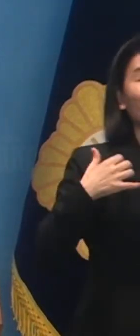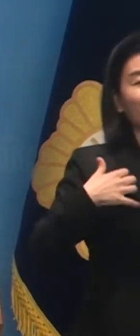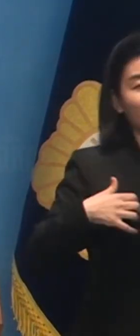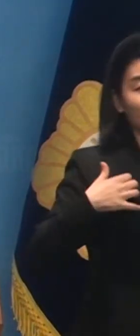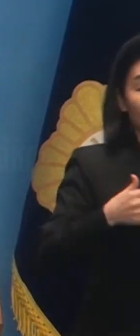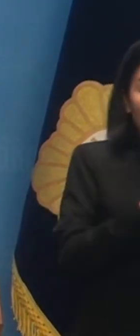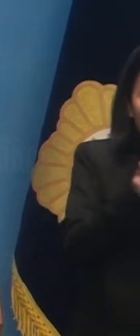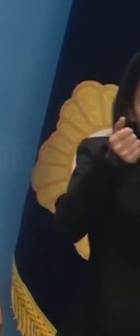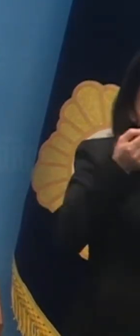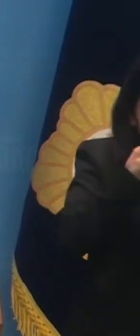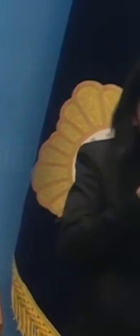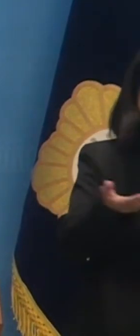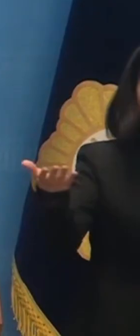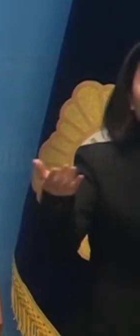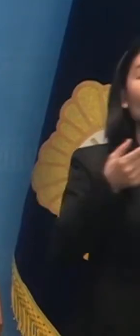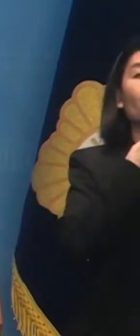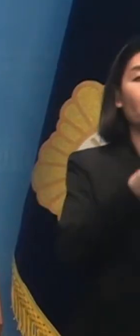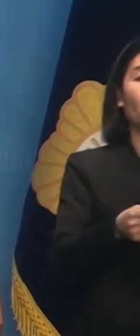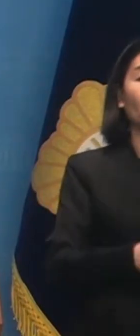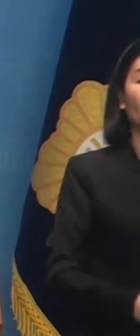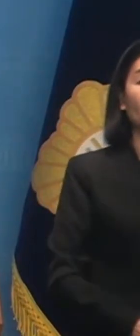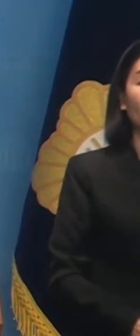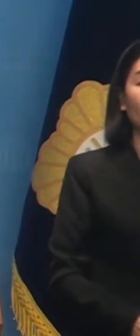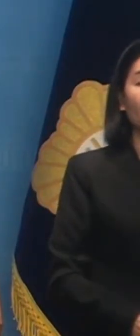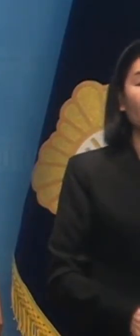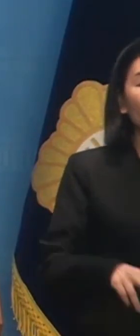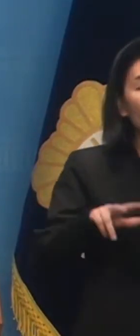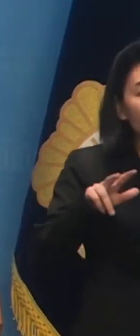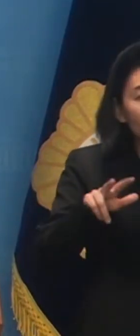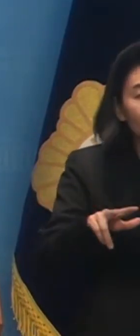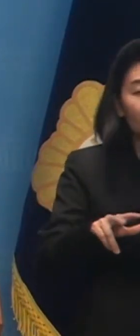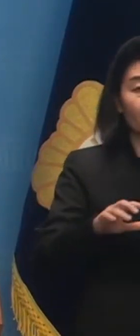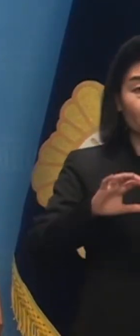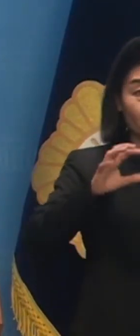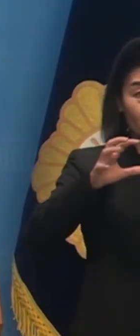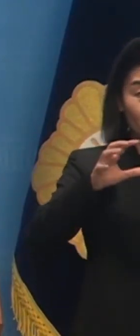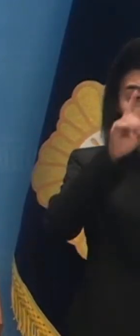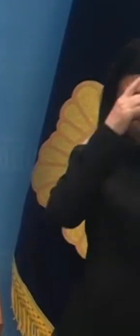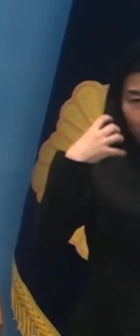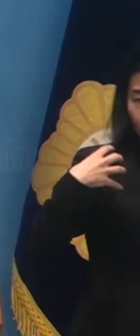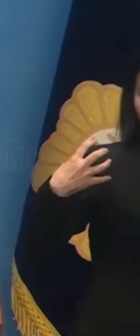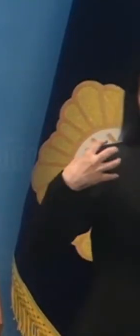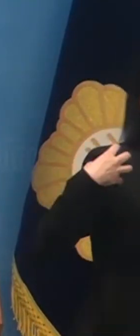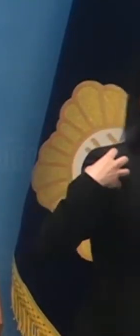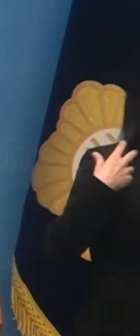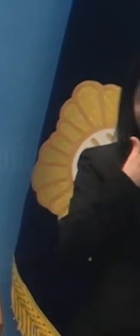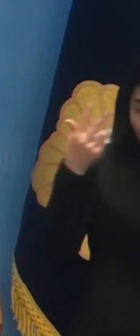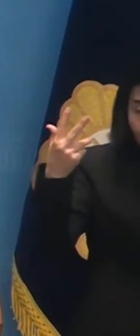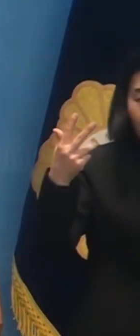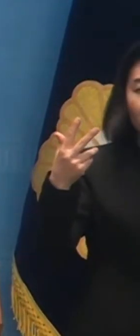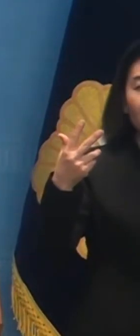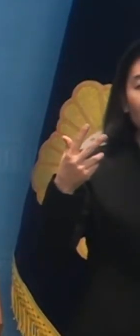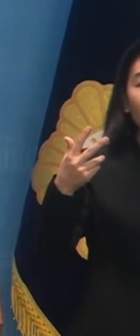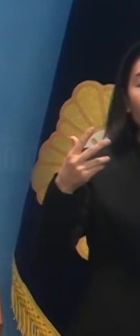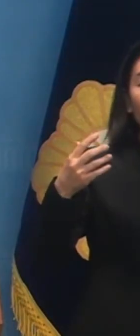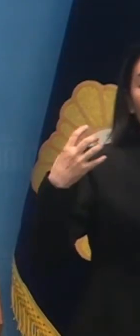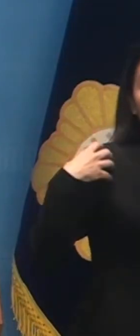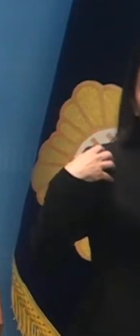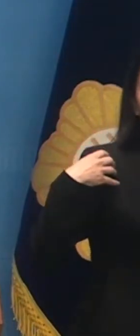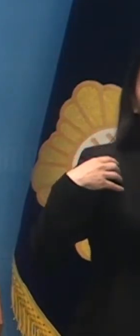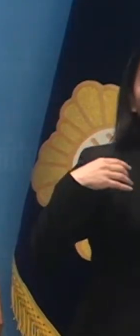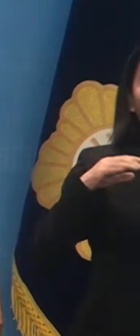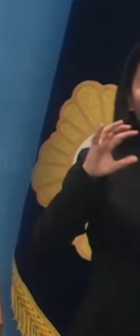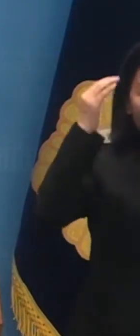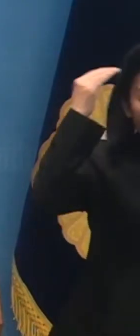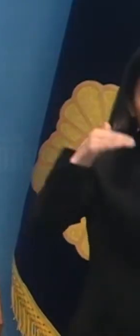희망을 나누고 싶습니다. 그러나 곧바로 국정을 맡는 이재명 정부를 둘러싼 대내외의 환경은